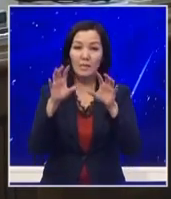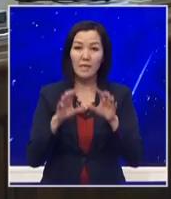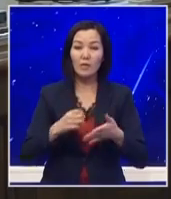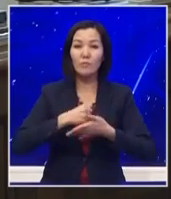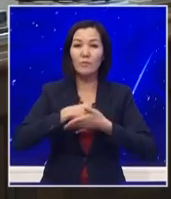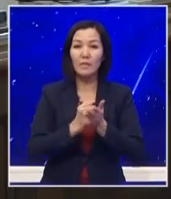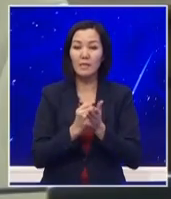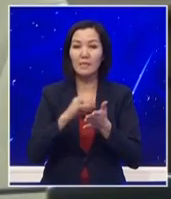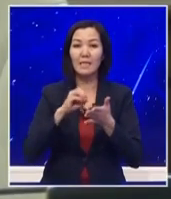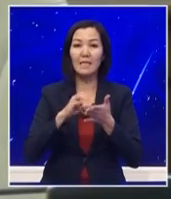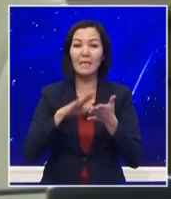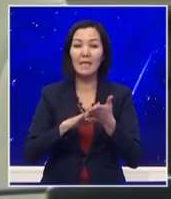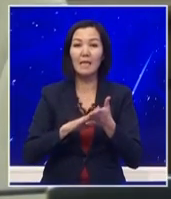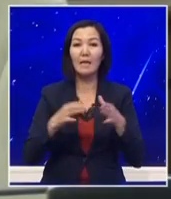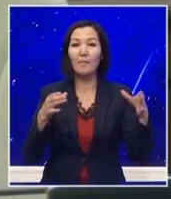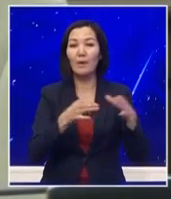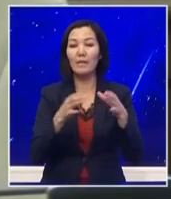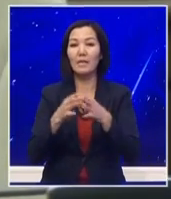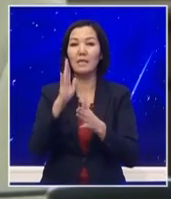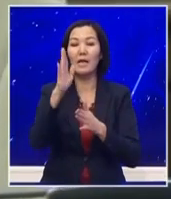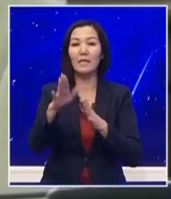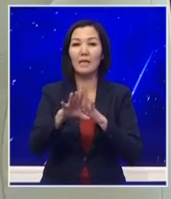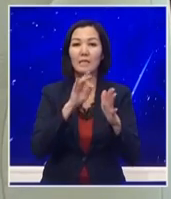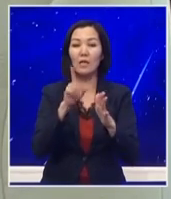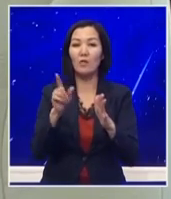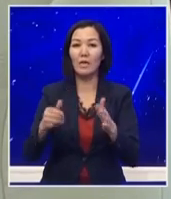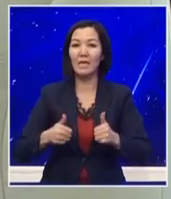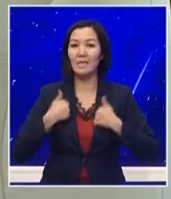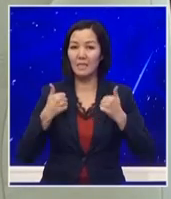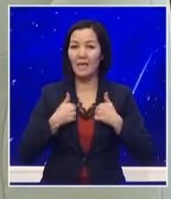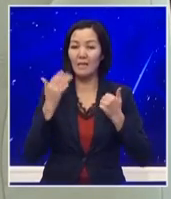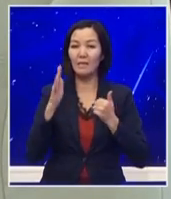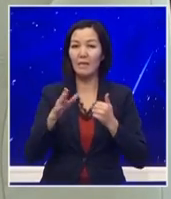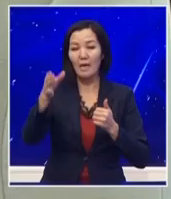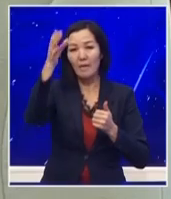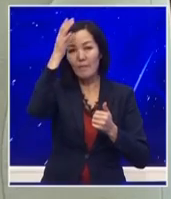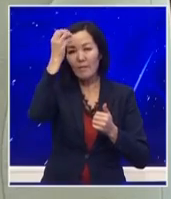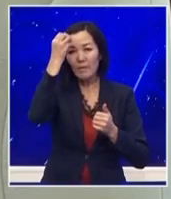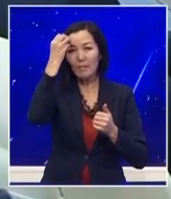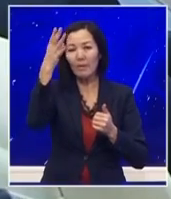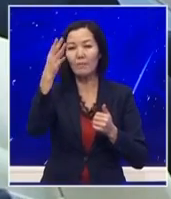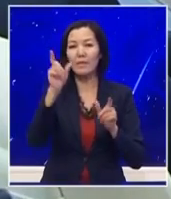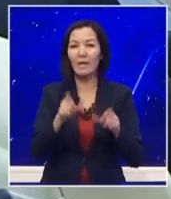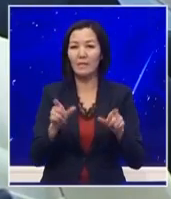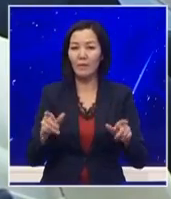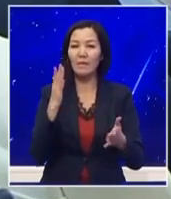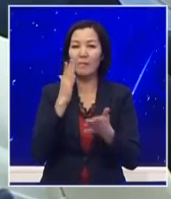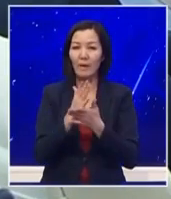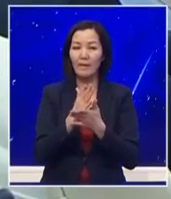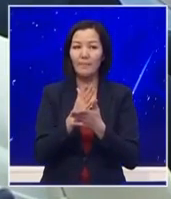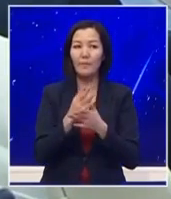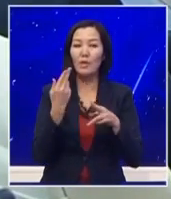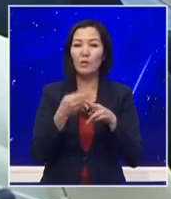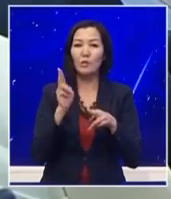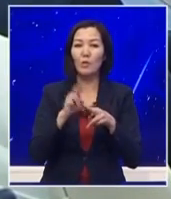тіркелген партияларды алдағы сайлауларға қатысуға ынталандырады. Білімді, білікті азаматтарды бар.